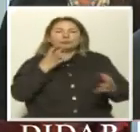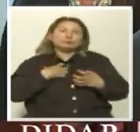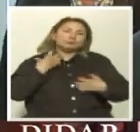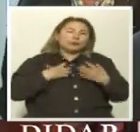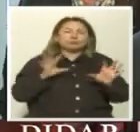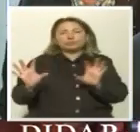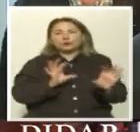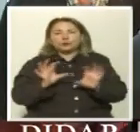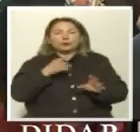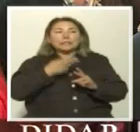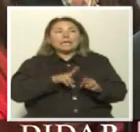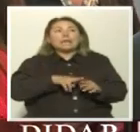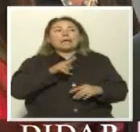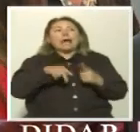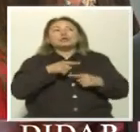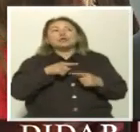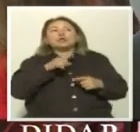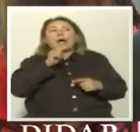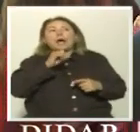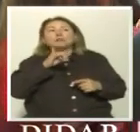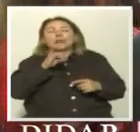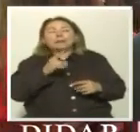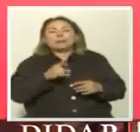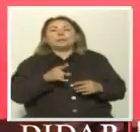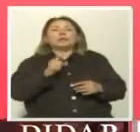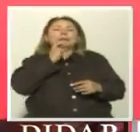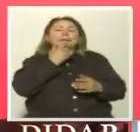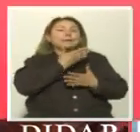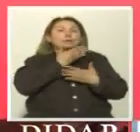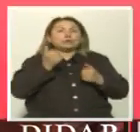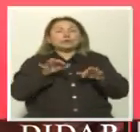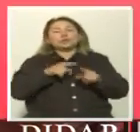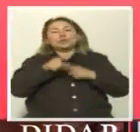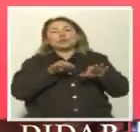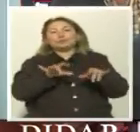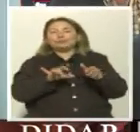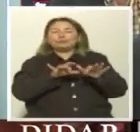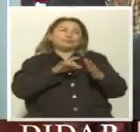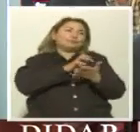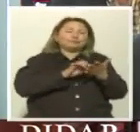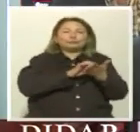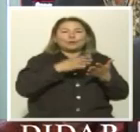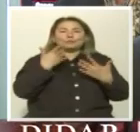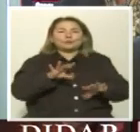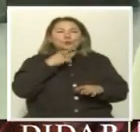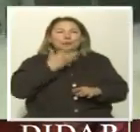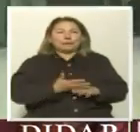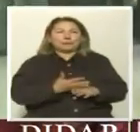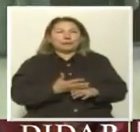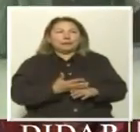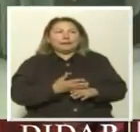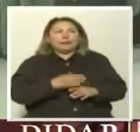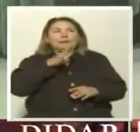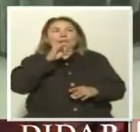жатыр. Айжан терминалдарын қолданыңыздар, дым қиыны жоқ, цифрлық сауатты арттыру керек, өте керек зат екен.